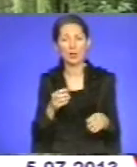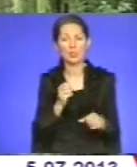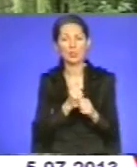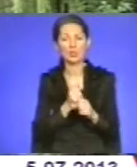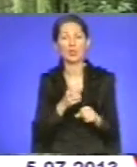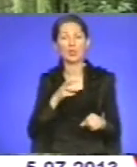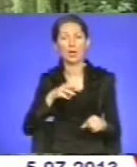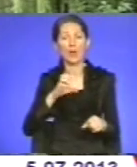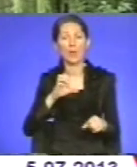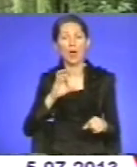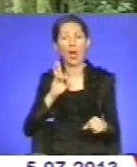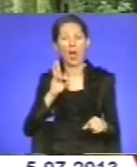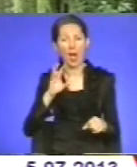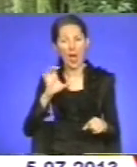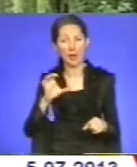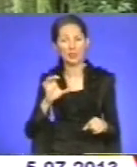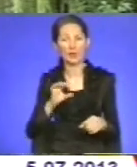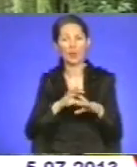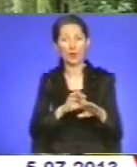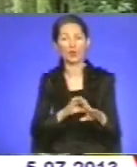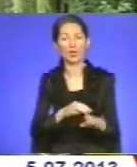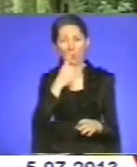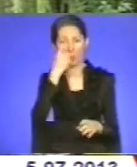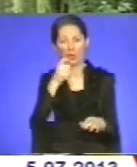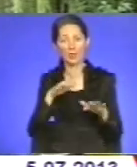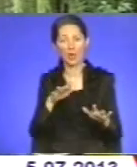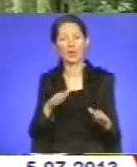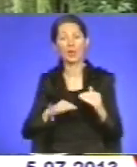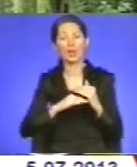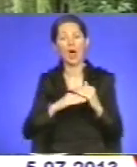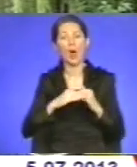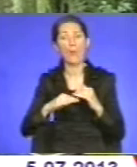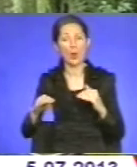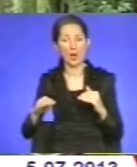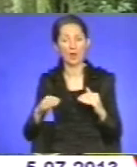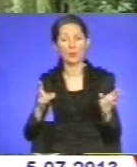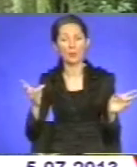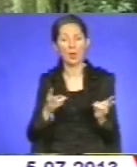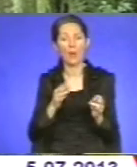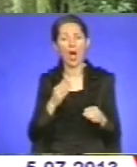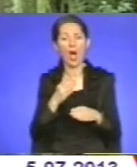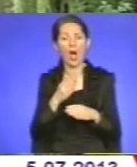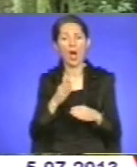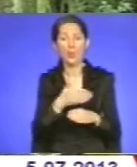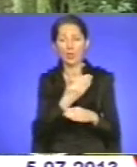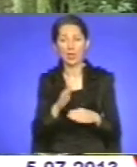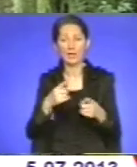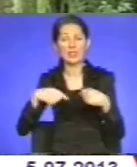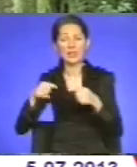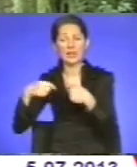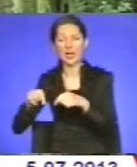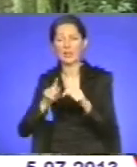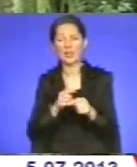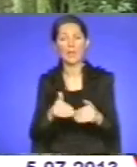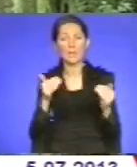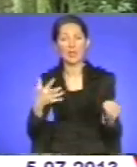період їхнього достигання, вони мусять бути розбиті на ділянки не більшими, ніж 50 гектарів за